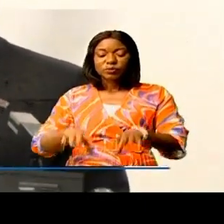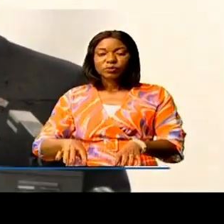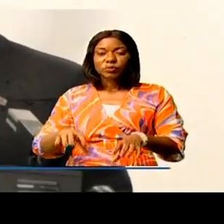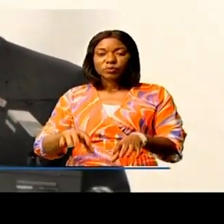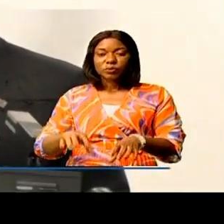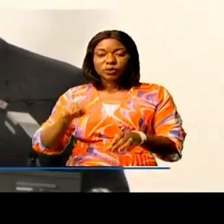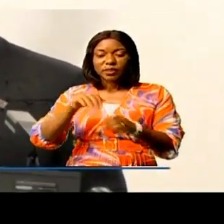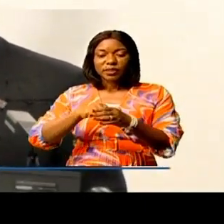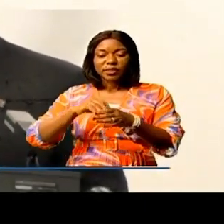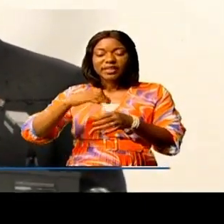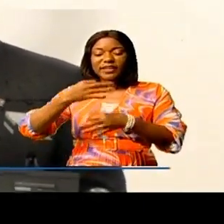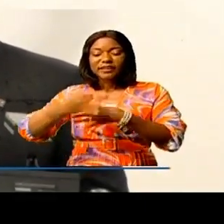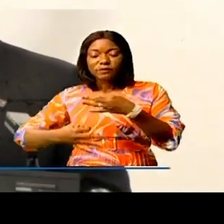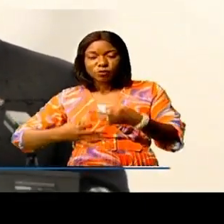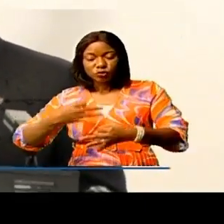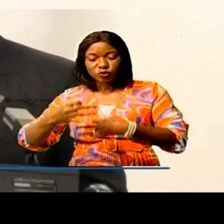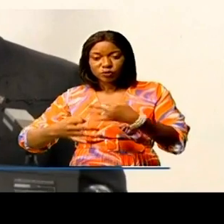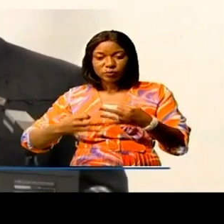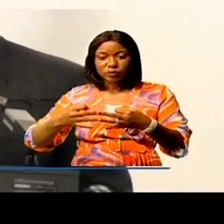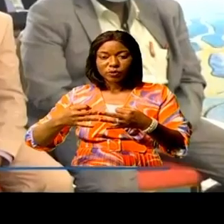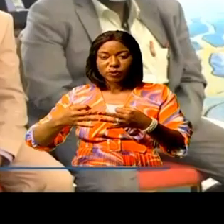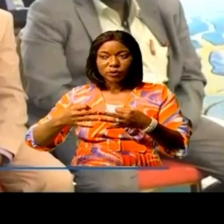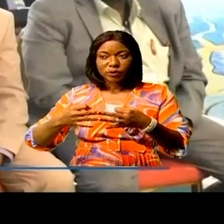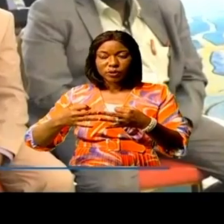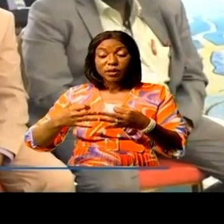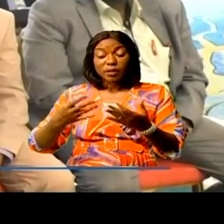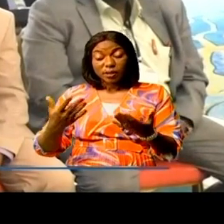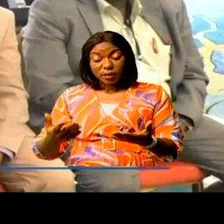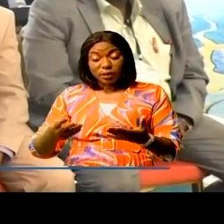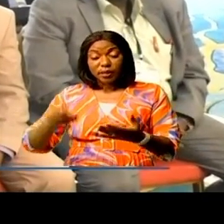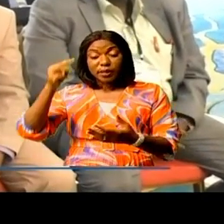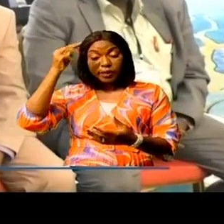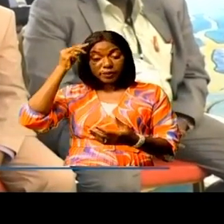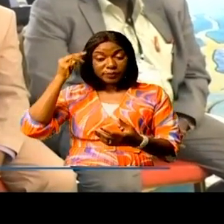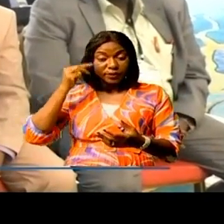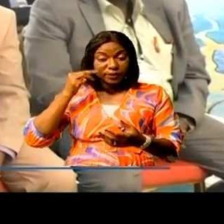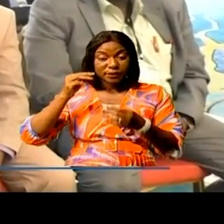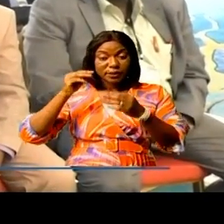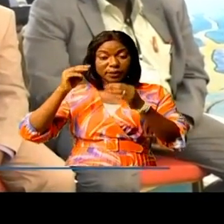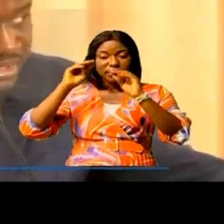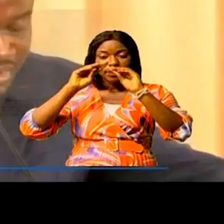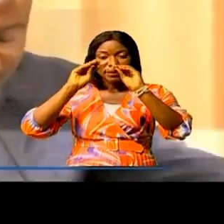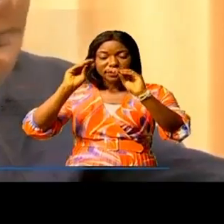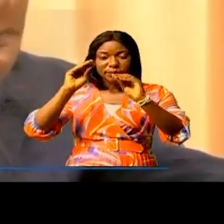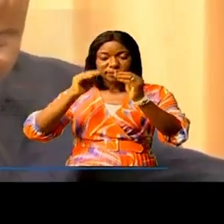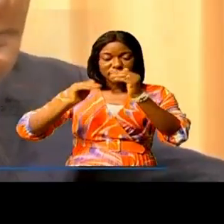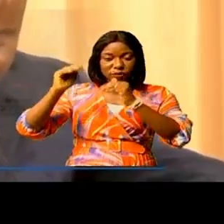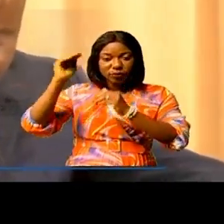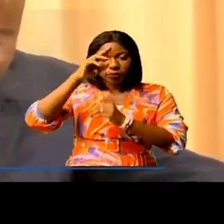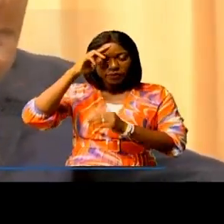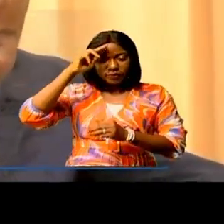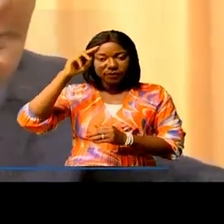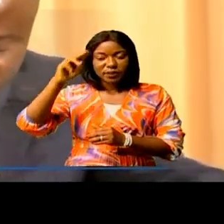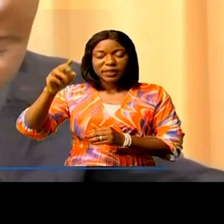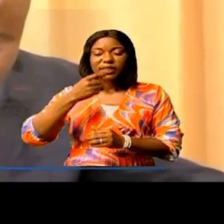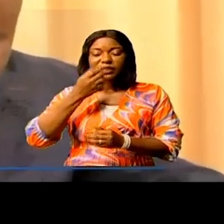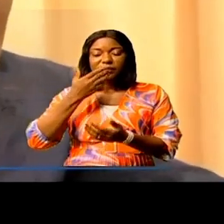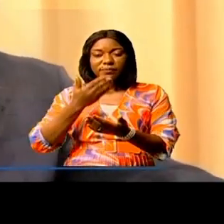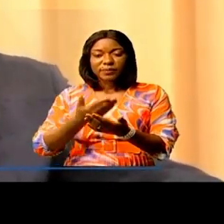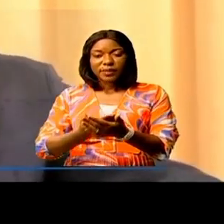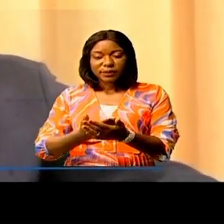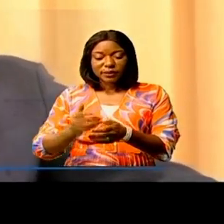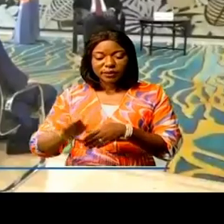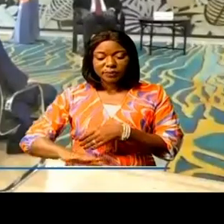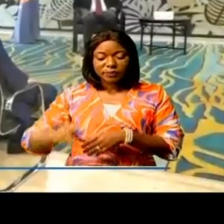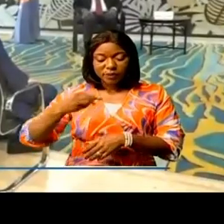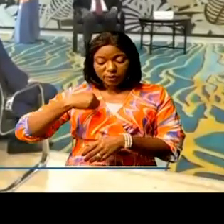dans le fonctionnement du CAMAS. Le ministre de l'Enseignement supérieur et universitaire Moïse Ndozangui a remercié les pays